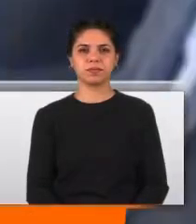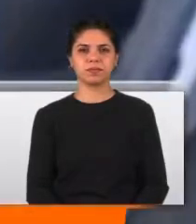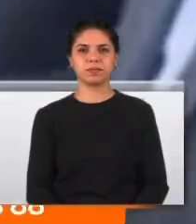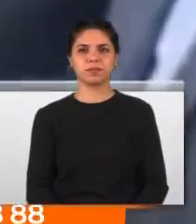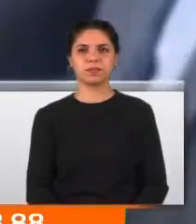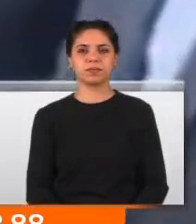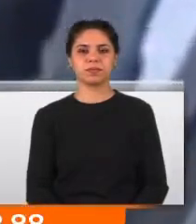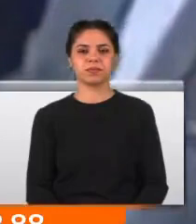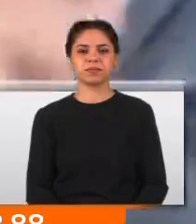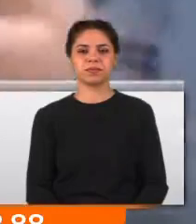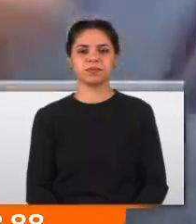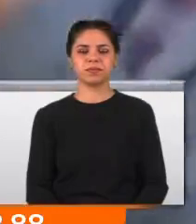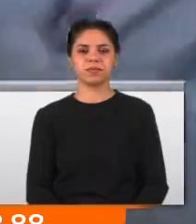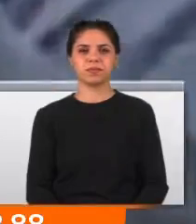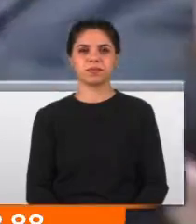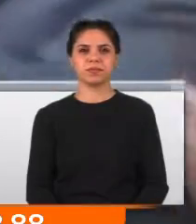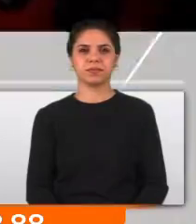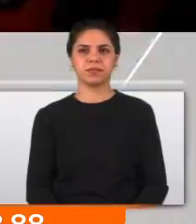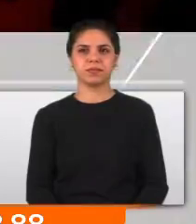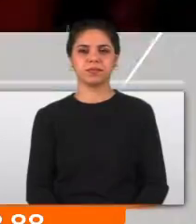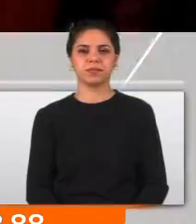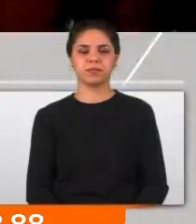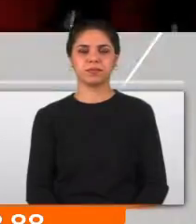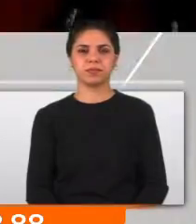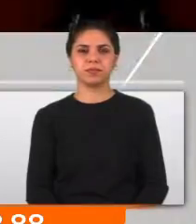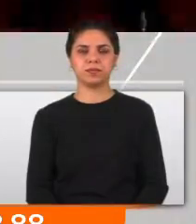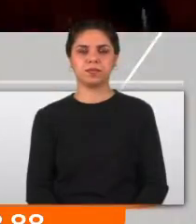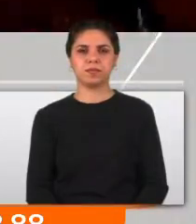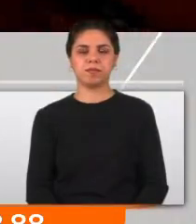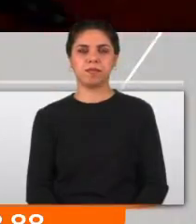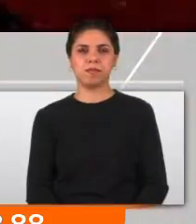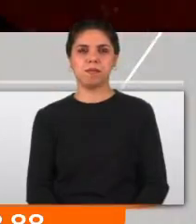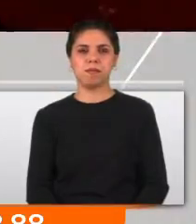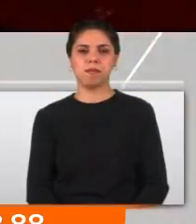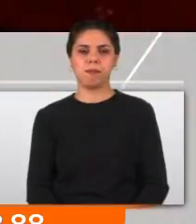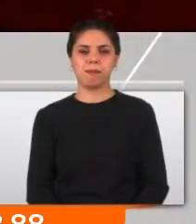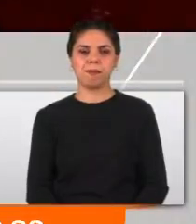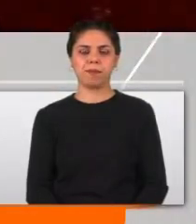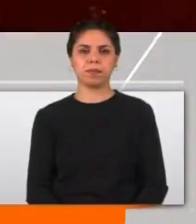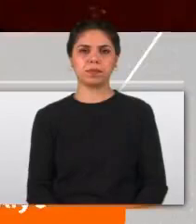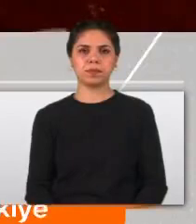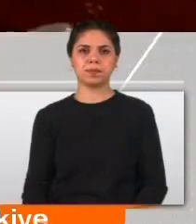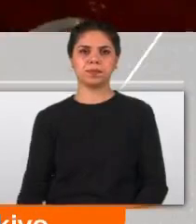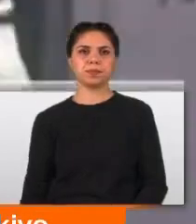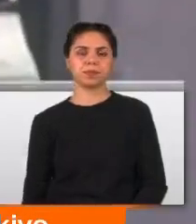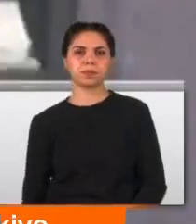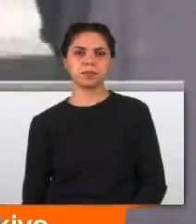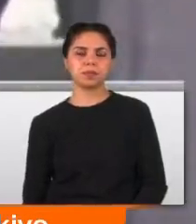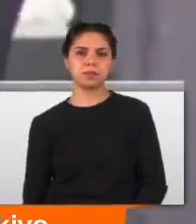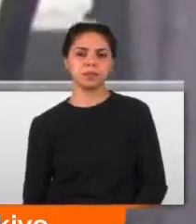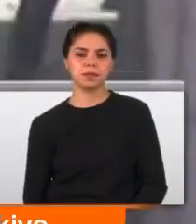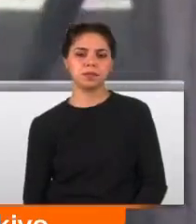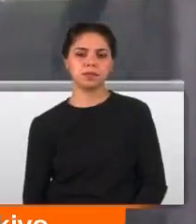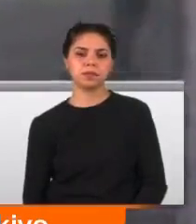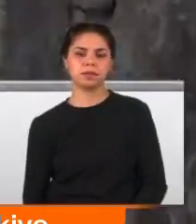Başkan Apo'nun heykelini dikeceğiz, heykelini. Selahattin Demirtaş'ın serbest bırakılmasını istiyorsanız bize katılacaksınız.